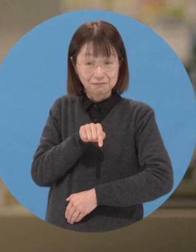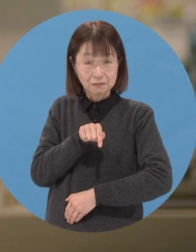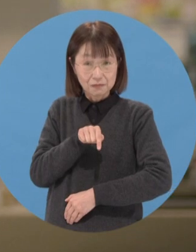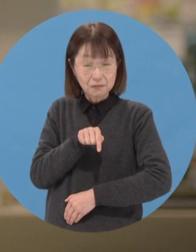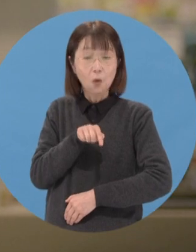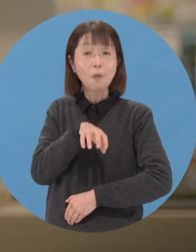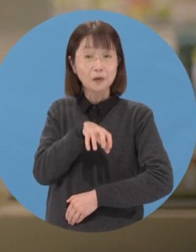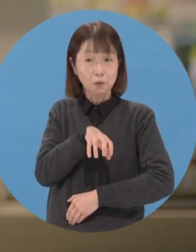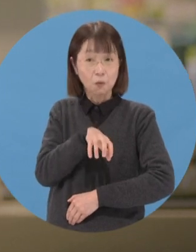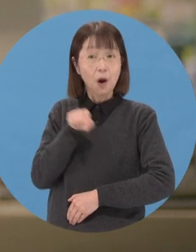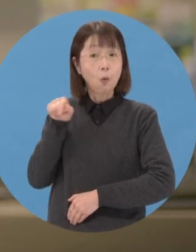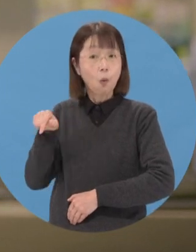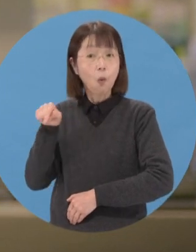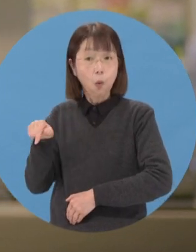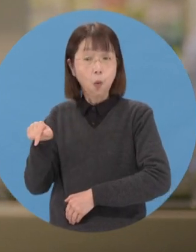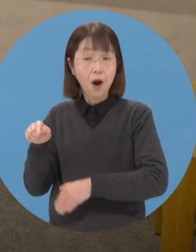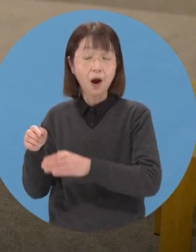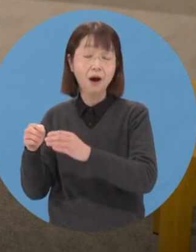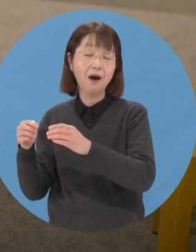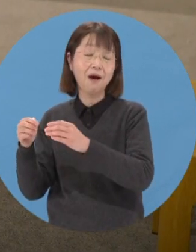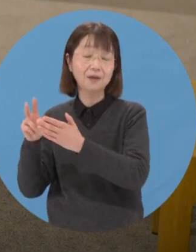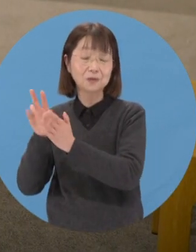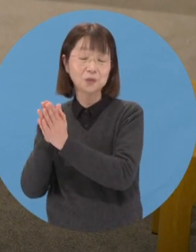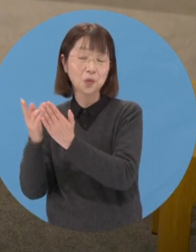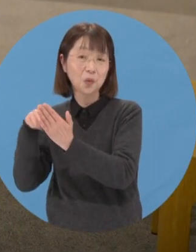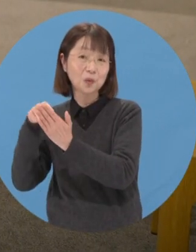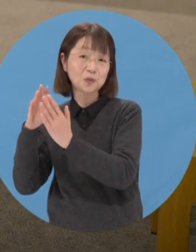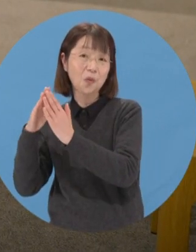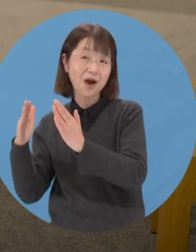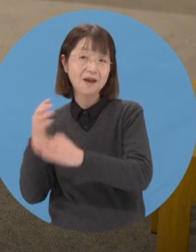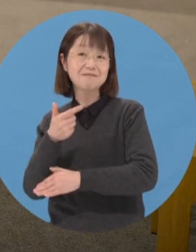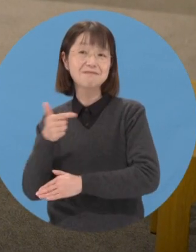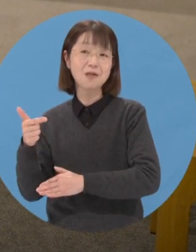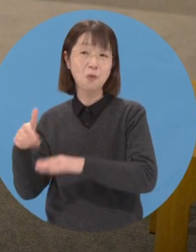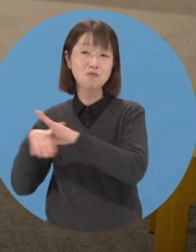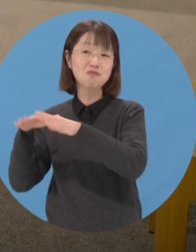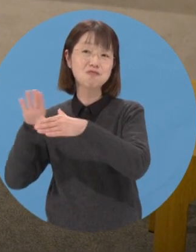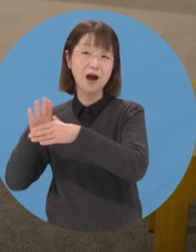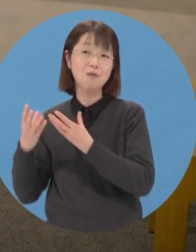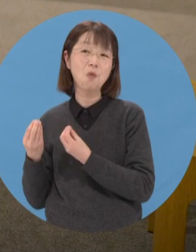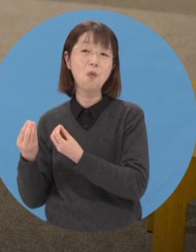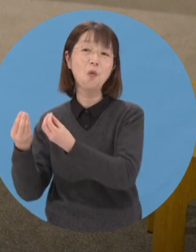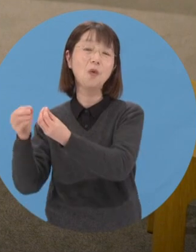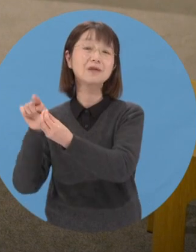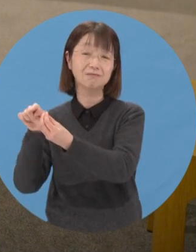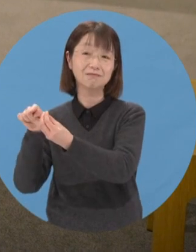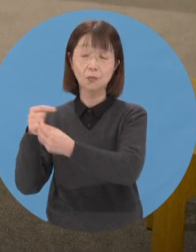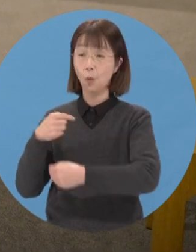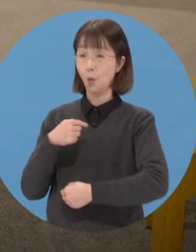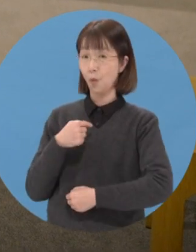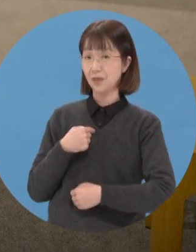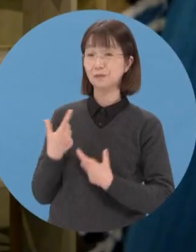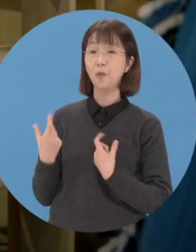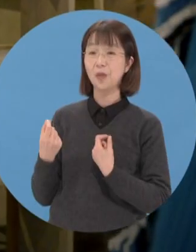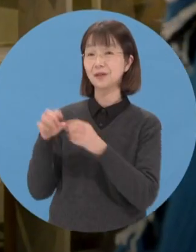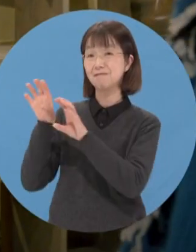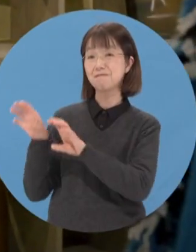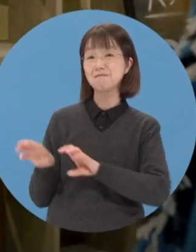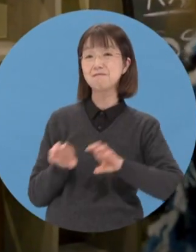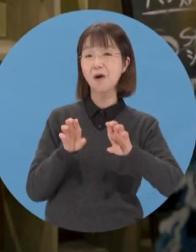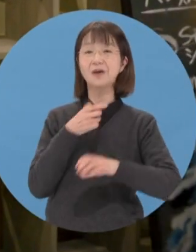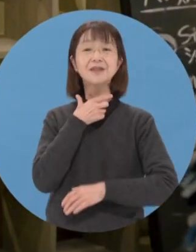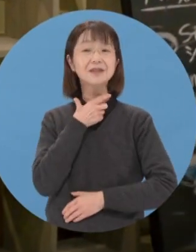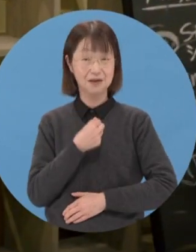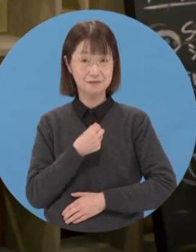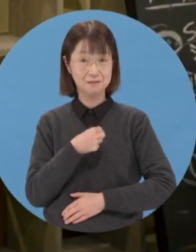続してやられてきたっていうところで、私たちもあのそういった文化を町にこう残していきたいなと思って、この当